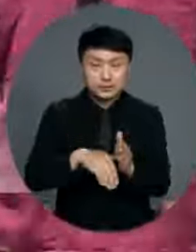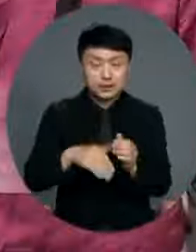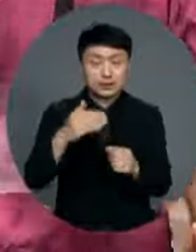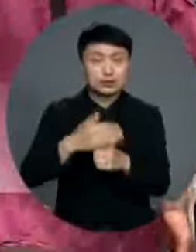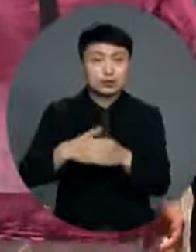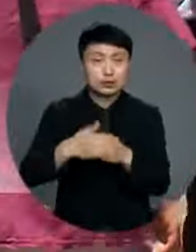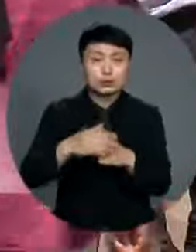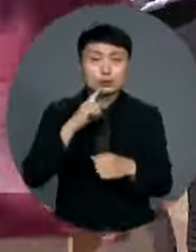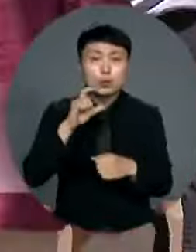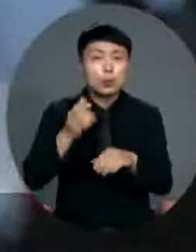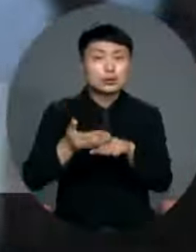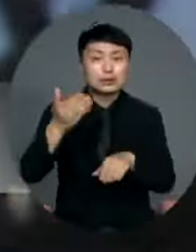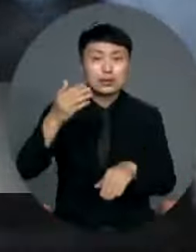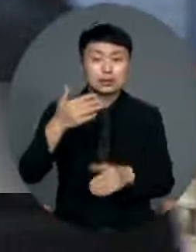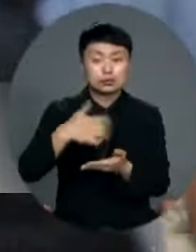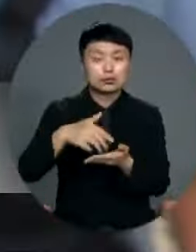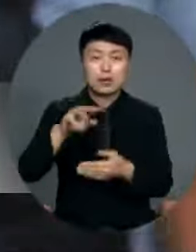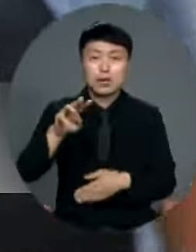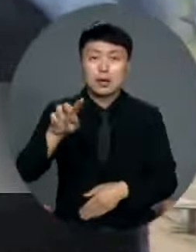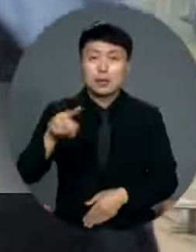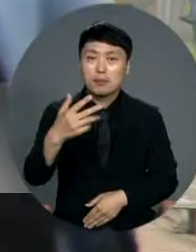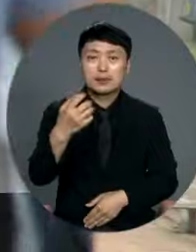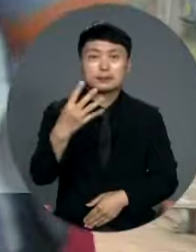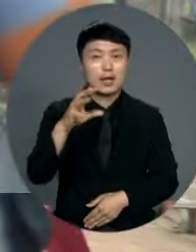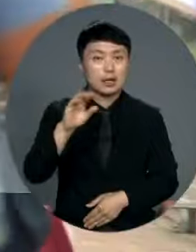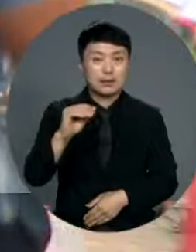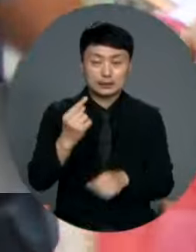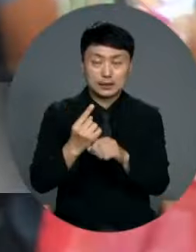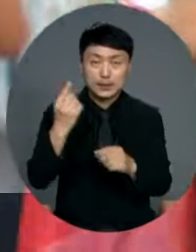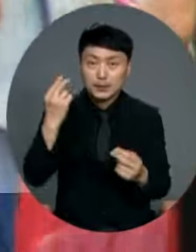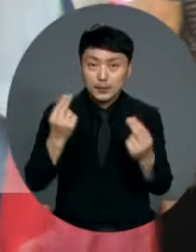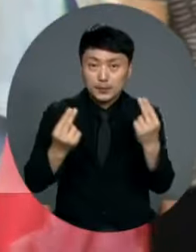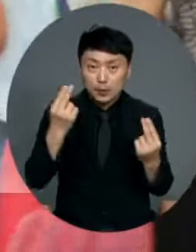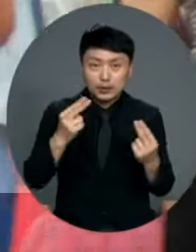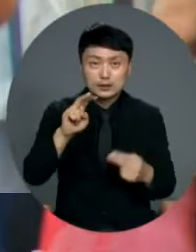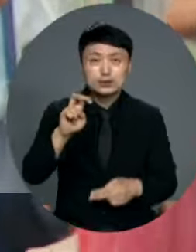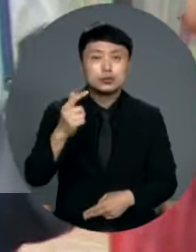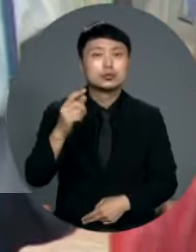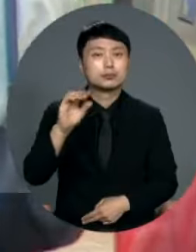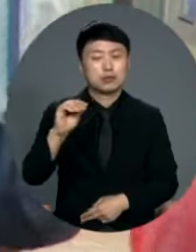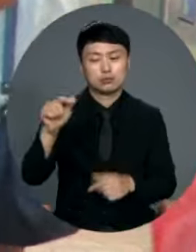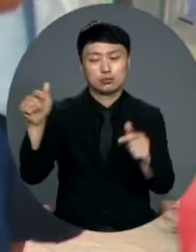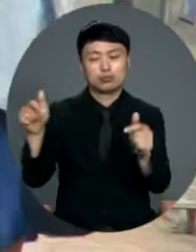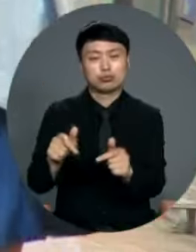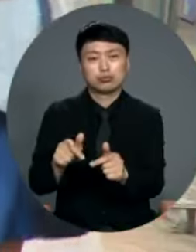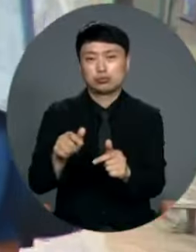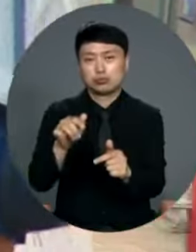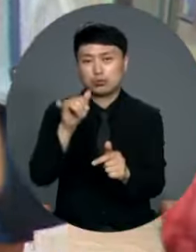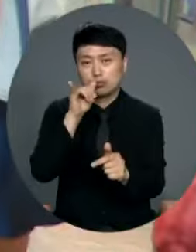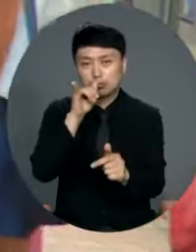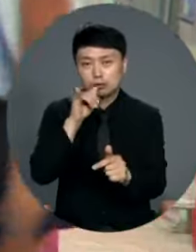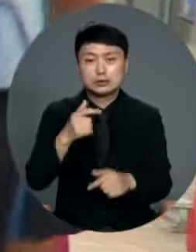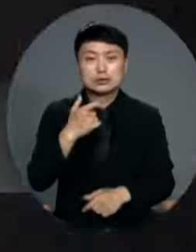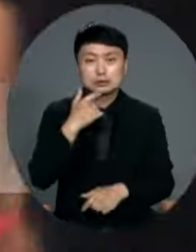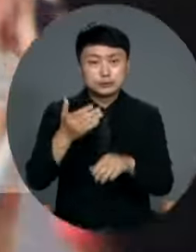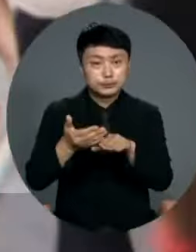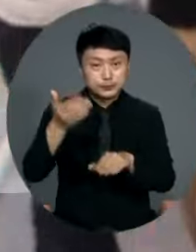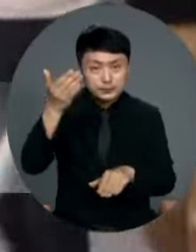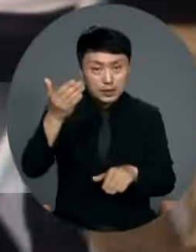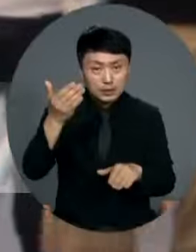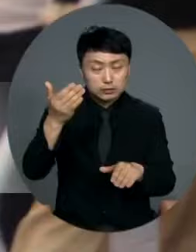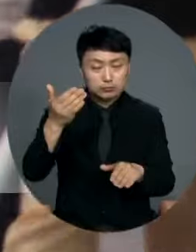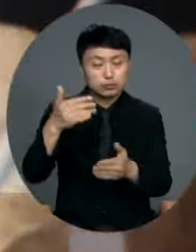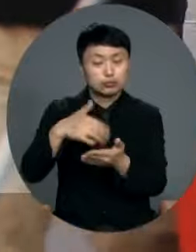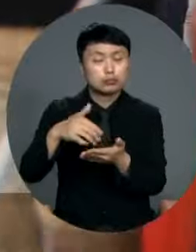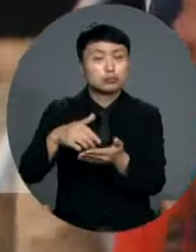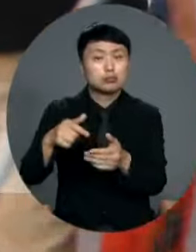이상 인구는 184만 명으로 지난해보다 26만 명 줄어듭니다. 60살 이상 인구 비중이